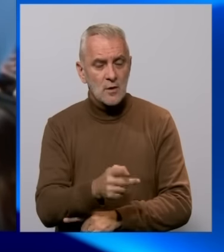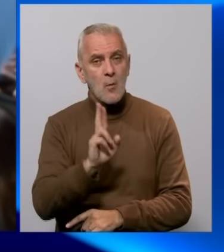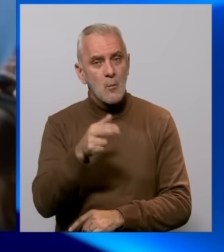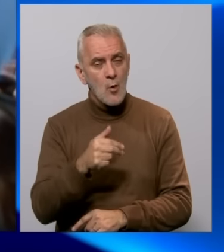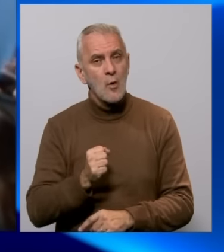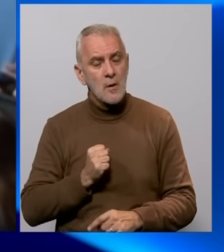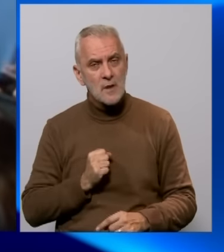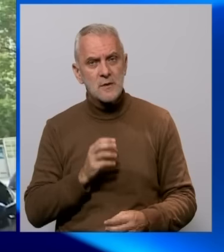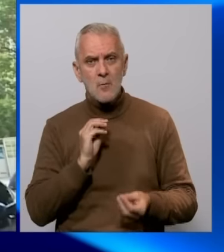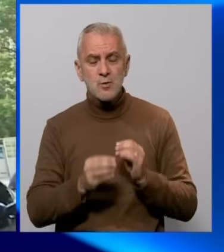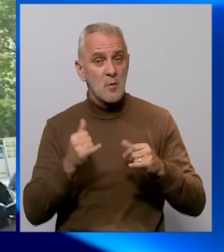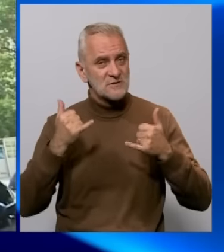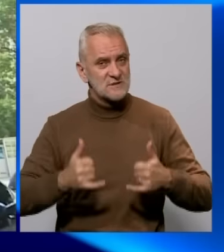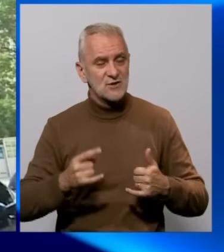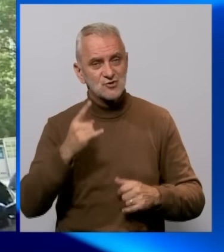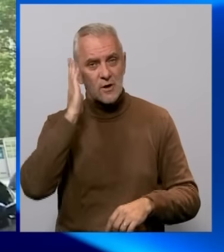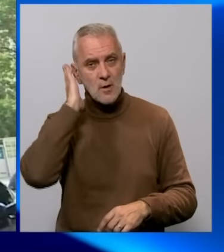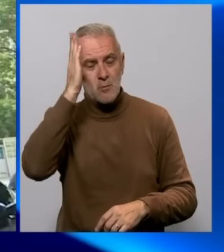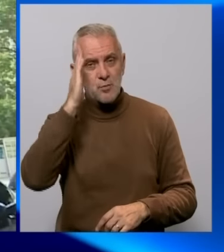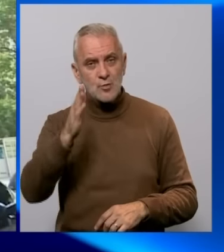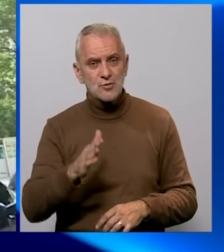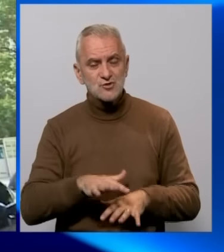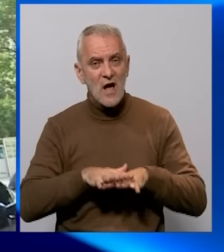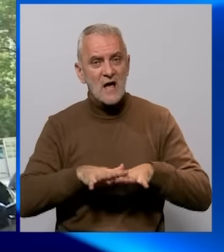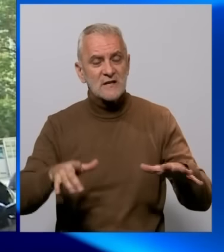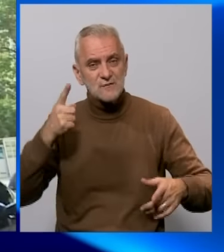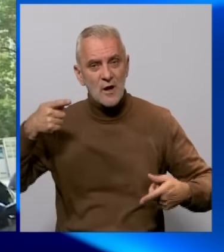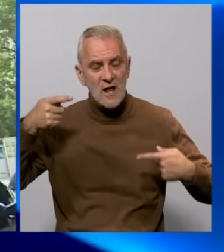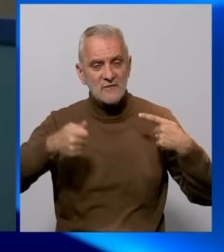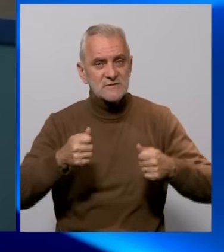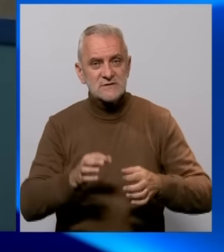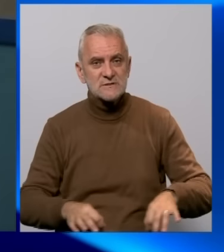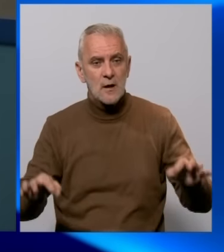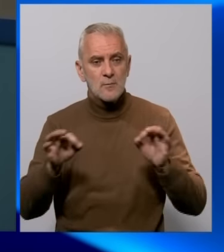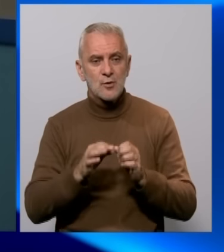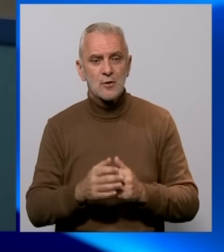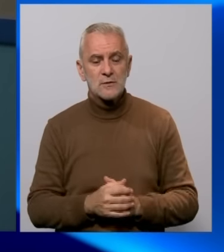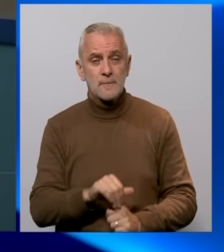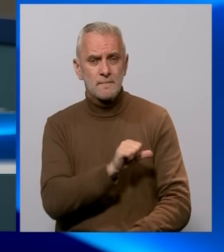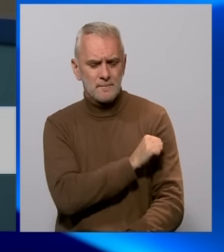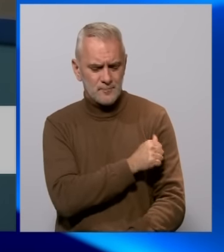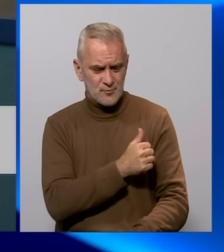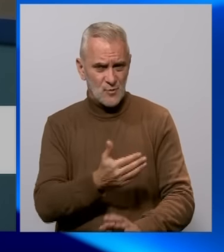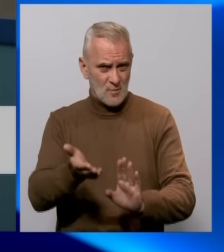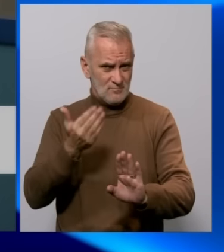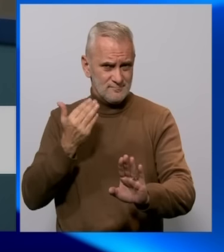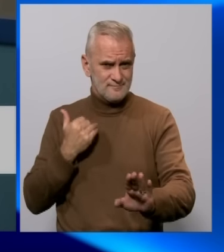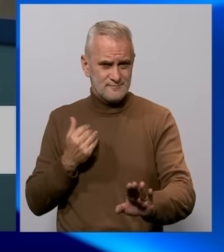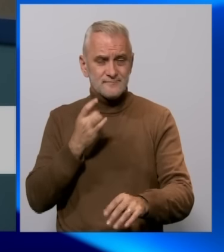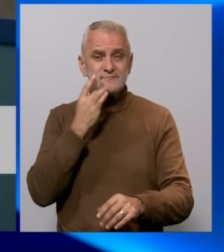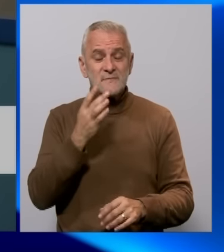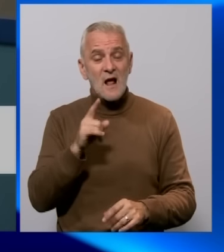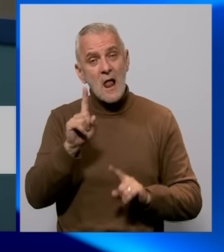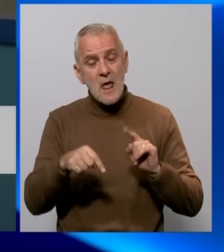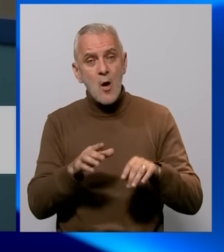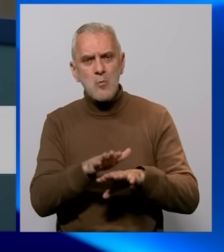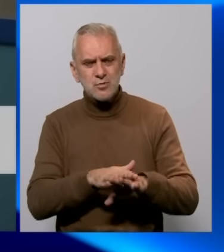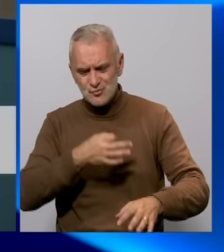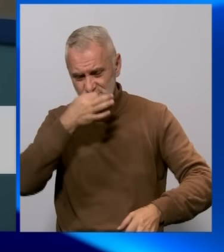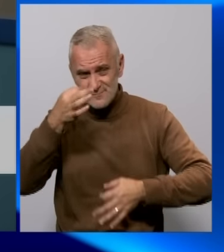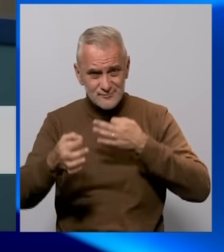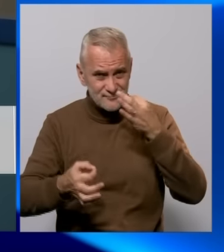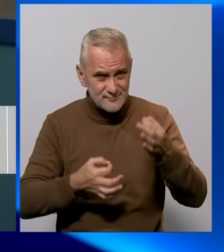imati efekte na sadašnje i buduće razvojne i investicijske projekte. Godinama unazad, kada bi sada neko krenuo